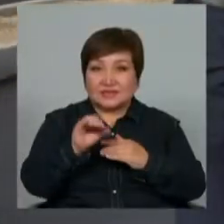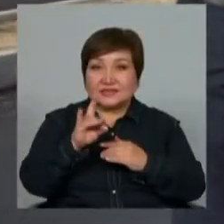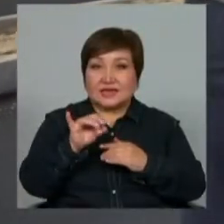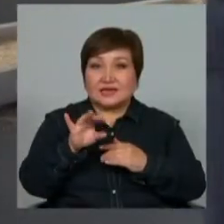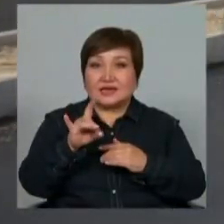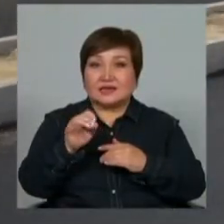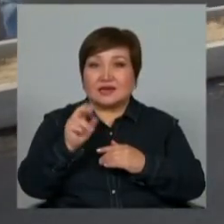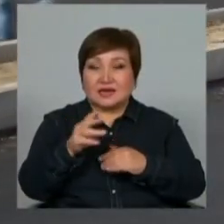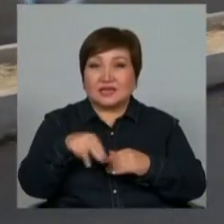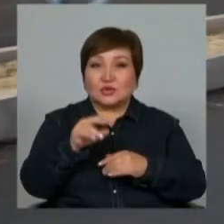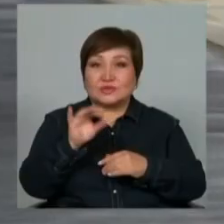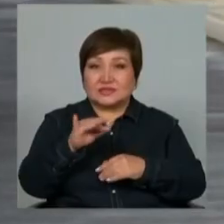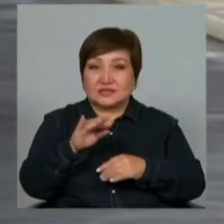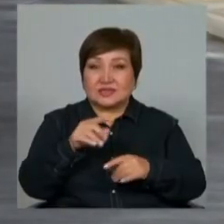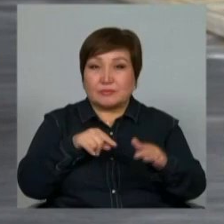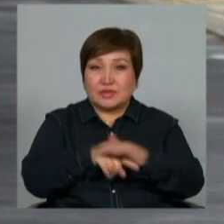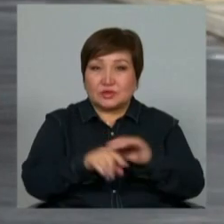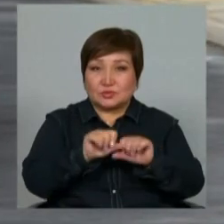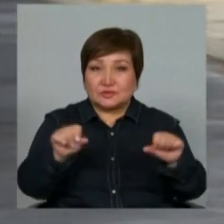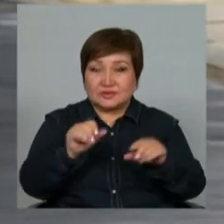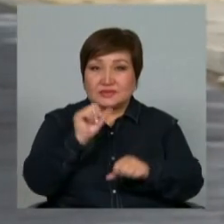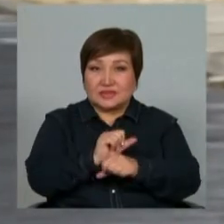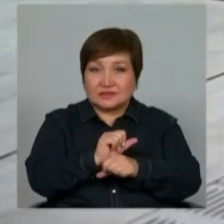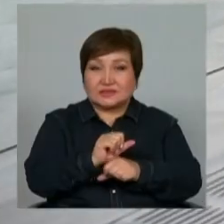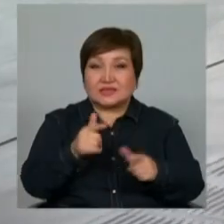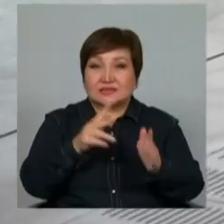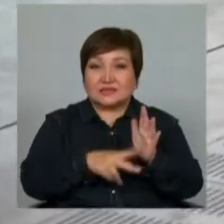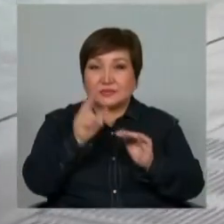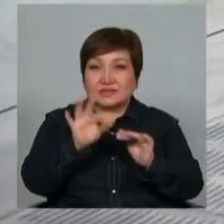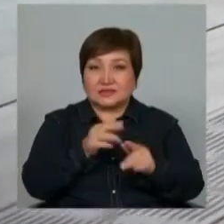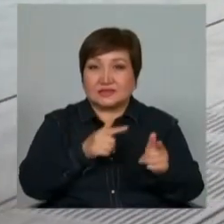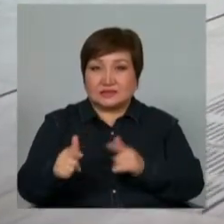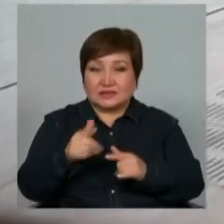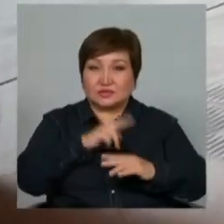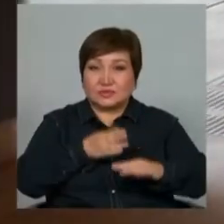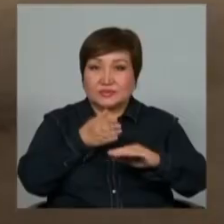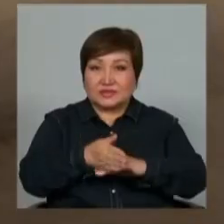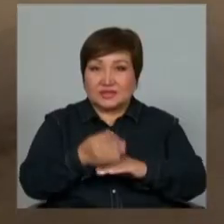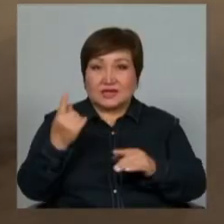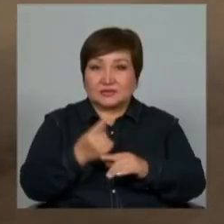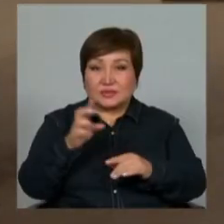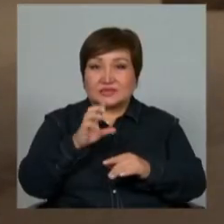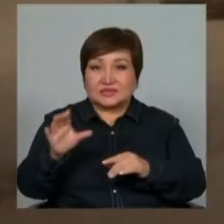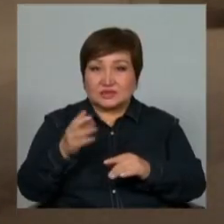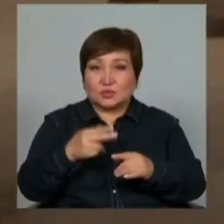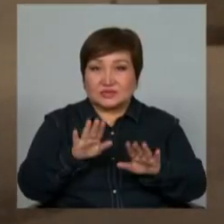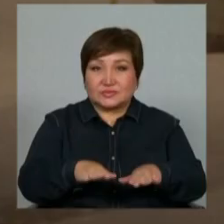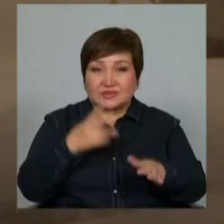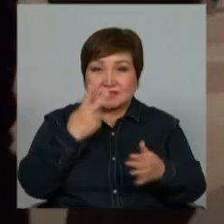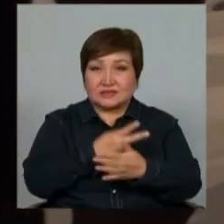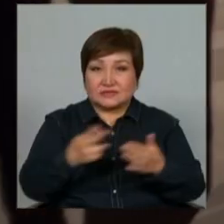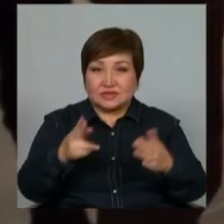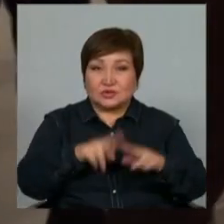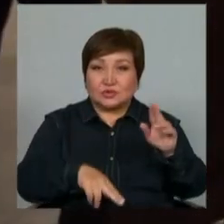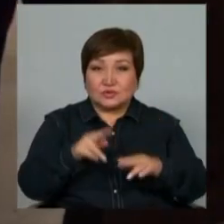метро станциялары 80%-ға дайын. Жұмыс сапары кезінде Бақытжан Сағынтаев алдымен осы бекеттерді аралады. Құрылыс компаниясы әрлеу мен